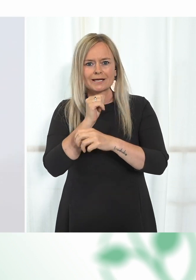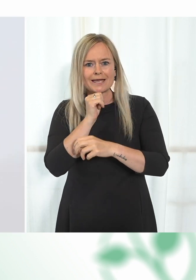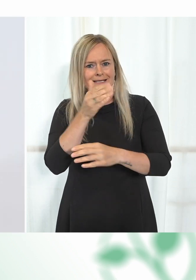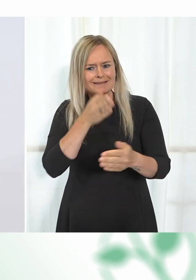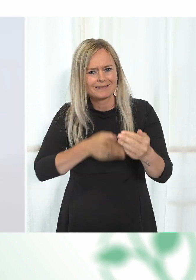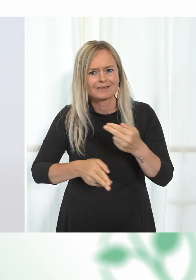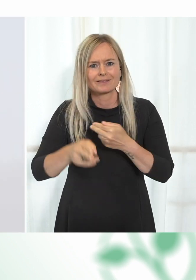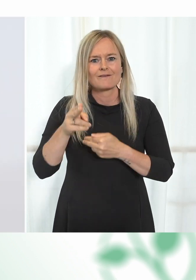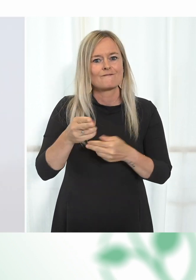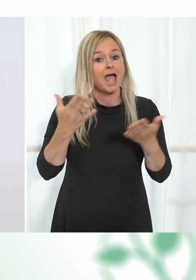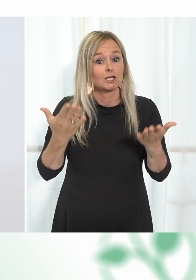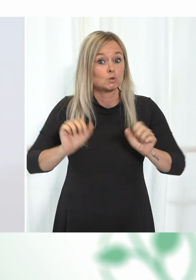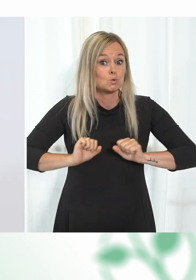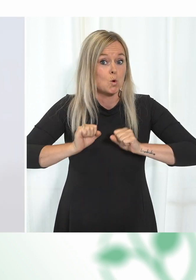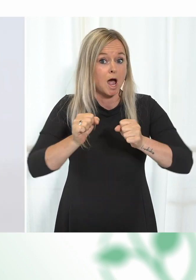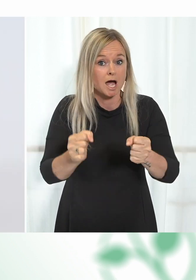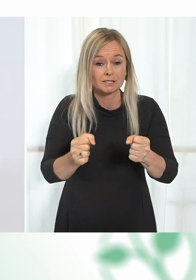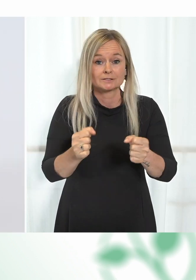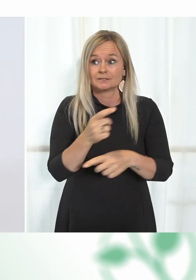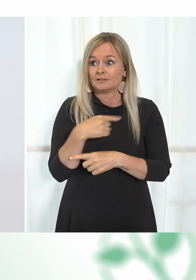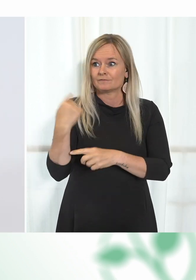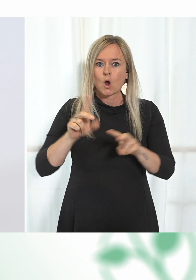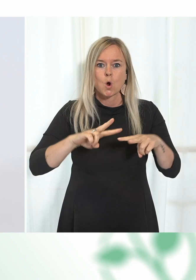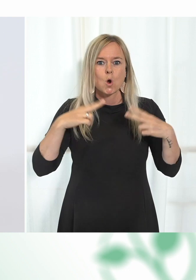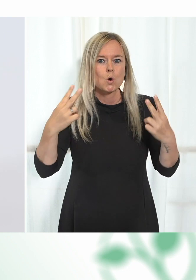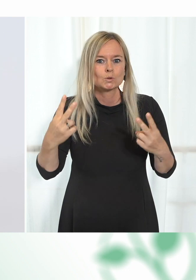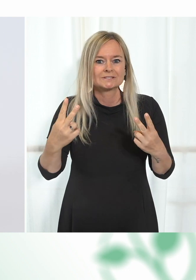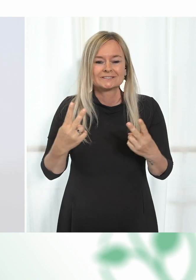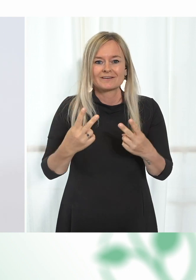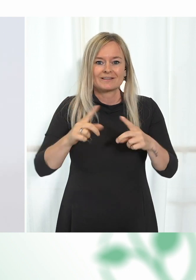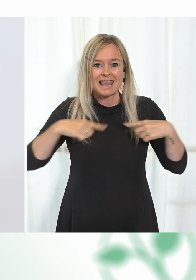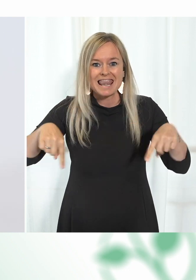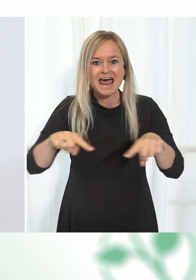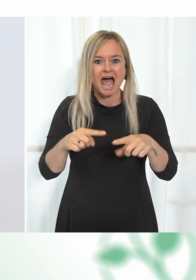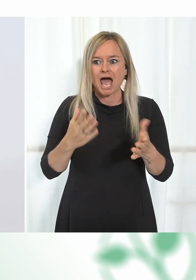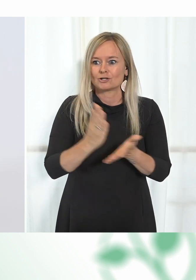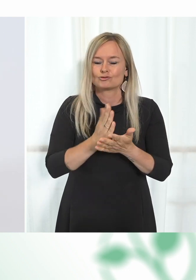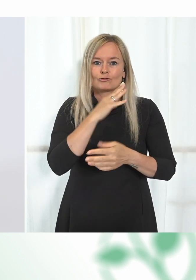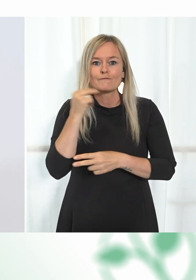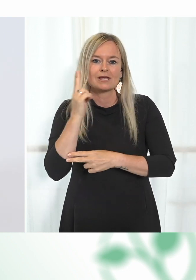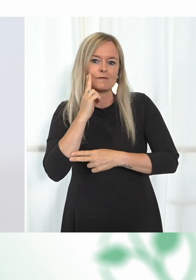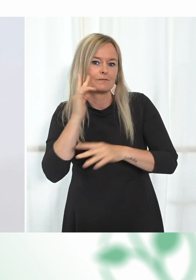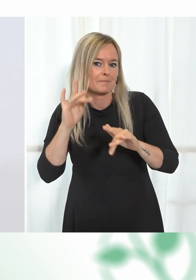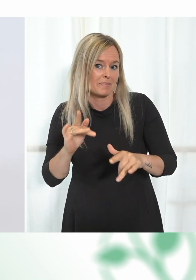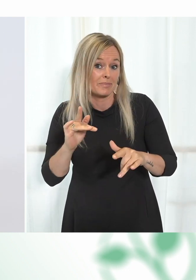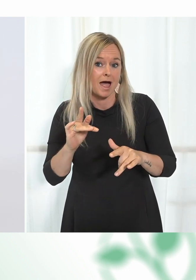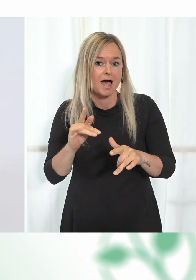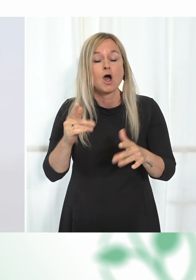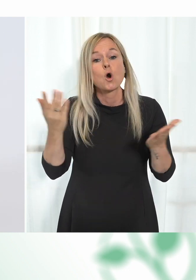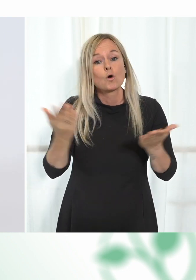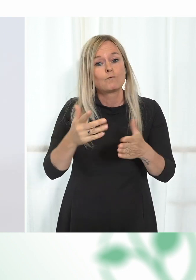hat und unser Land und die Unternehmen in unserem Land schon geschafft haben, und Menschen mit Behinderung schon in vielen